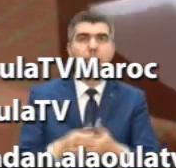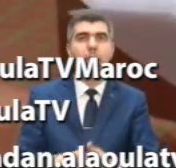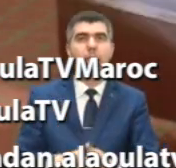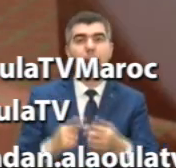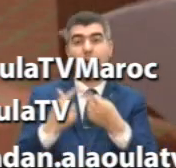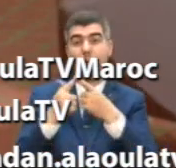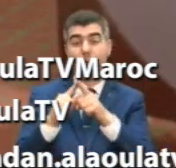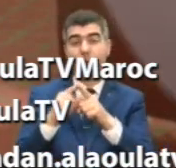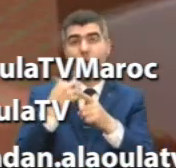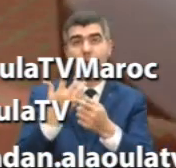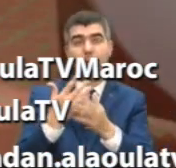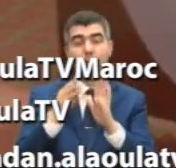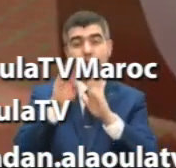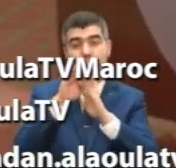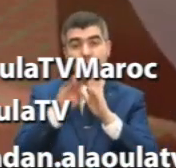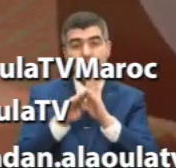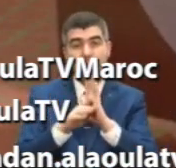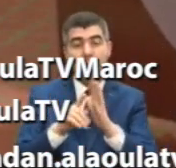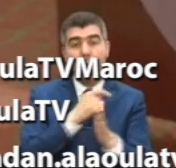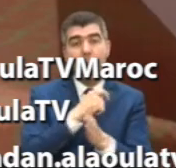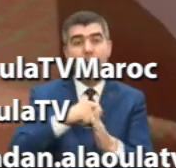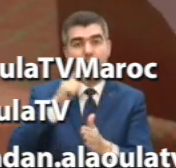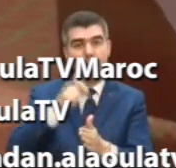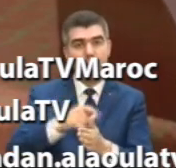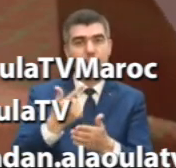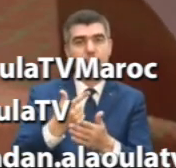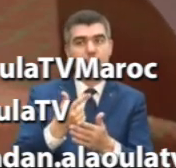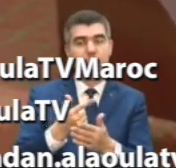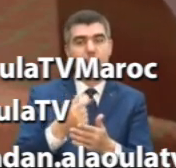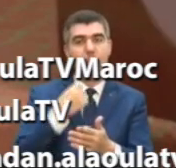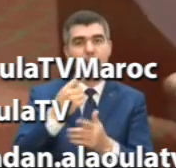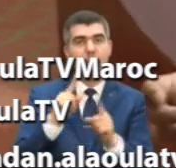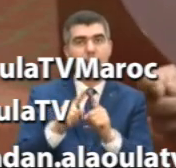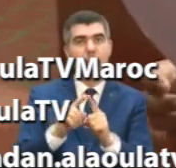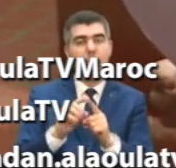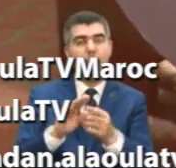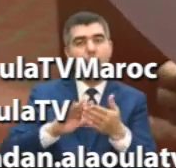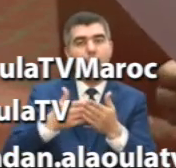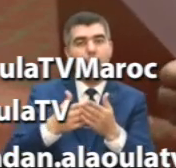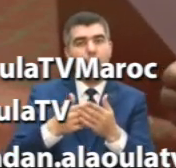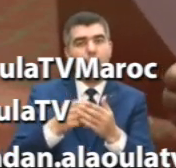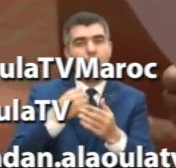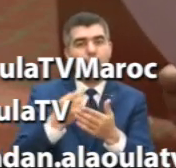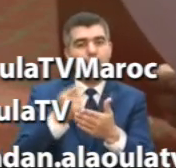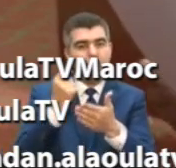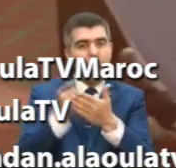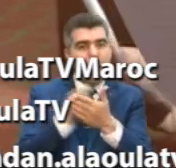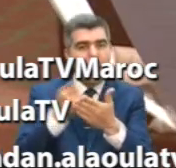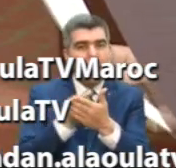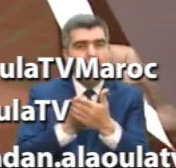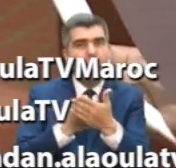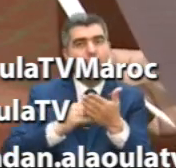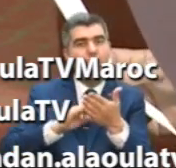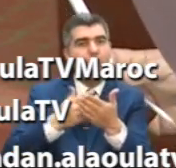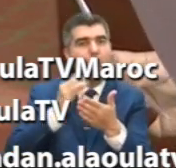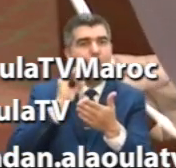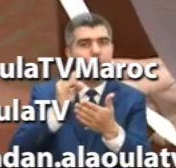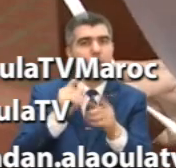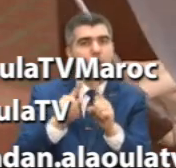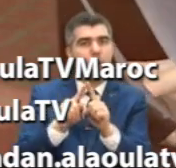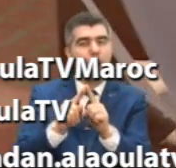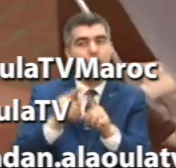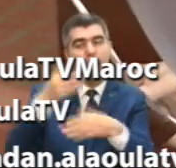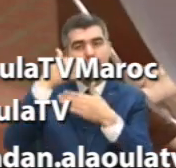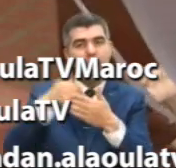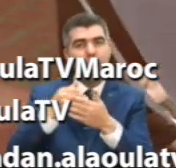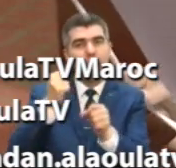محلية مكونة من قاضي وممثل النيابة العامة وكاتب ضبط لاستقبال شكايات وتظلمات ديال المواطنين